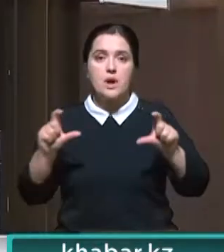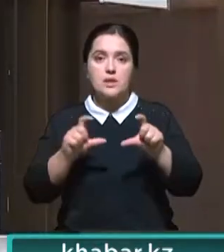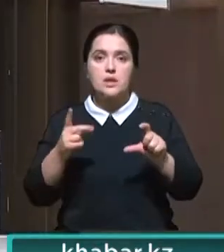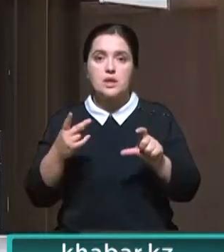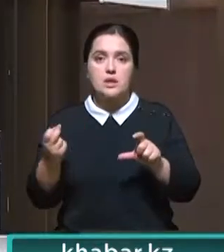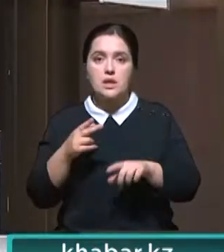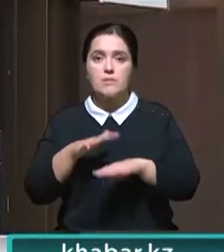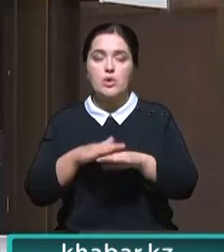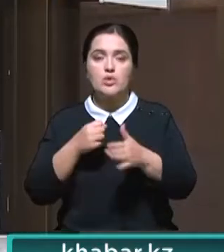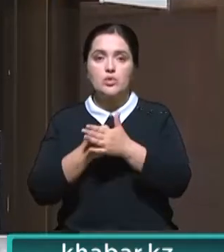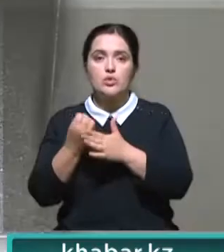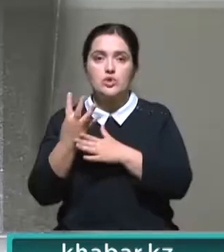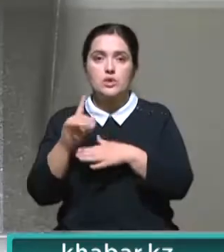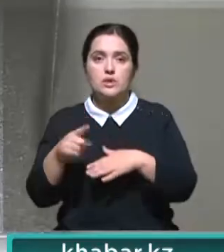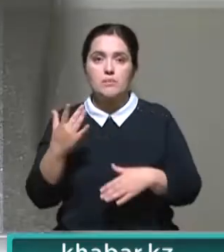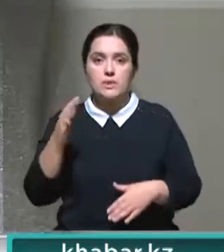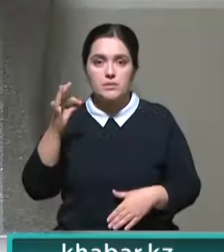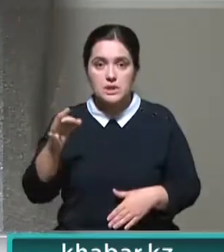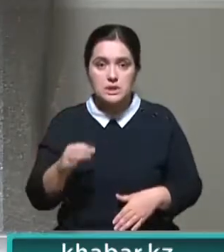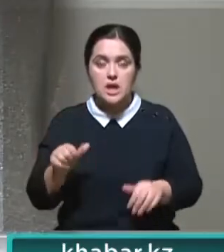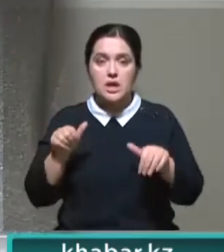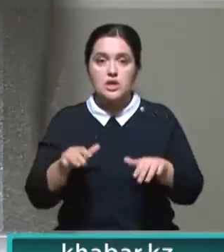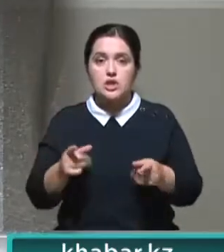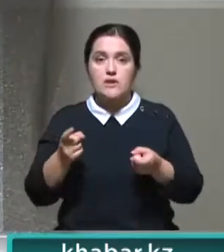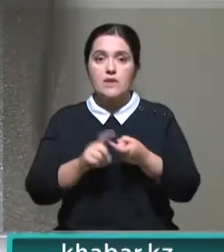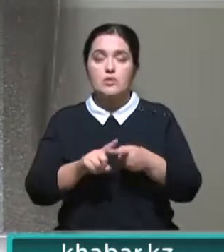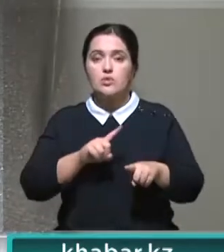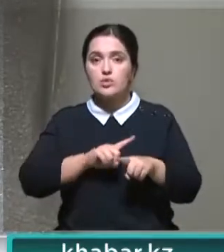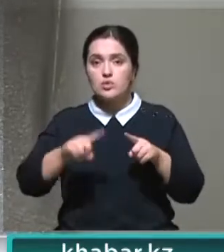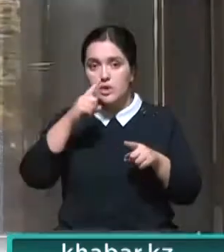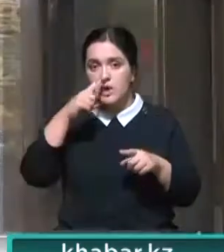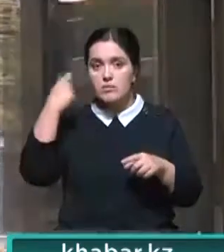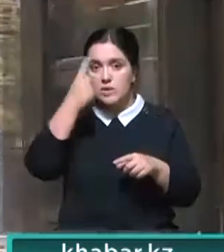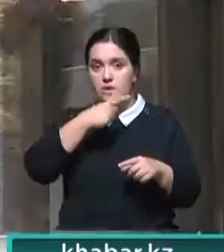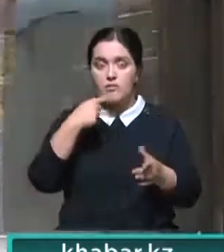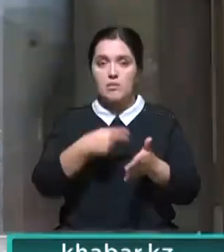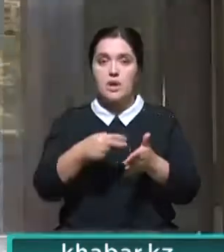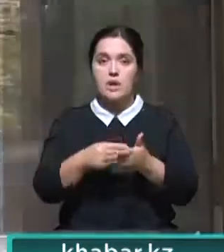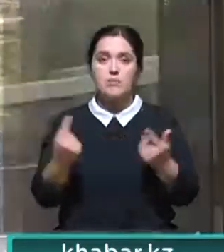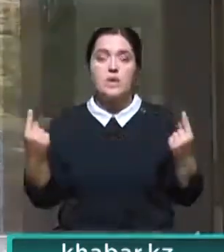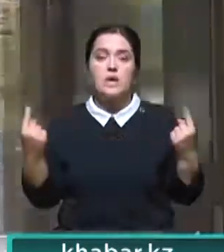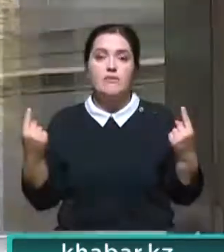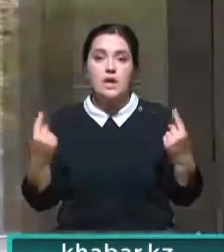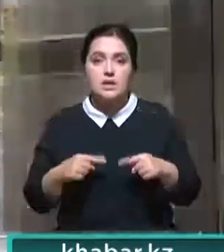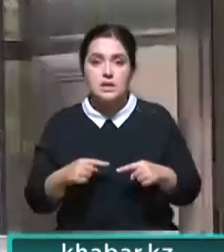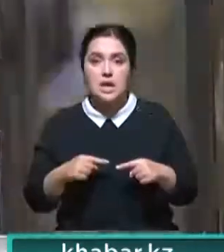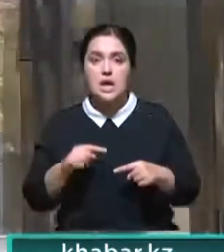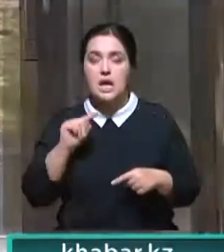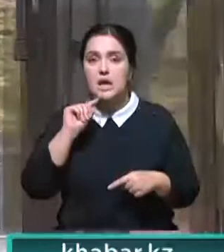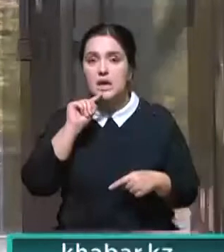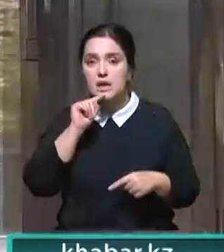базовой ставки нацбанка до 420 с половиной процентов это решение связано с ускорением годовой потребительской инфляции в стране